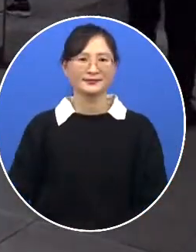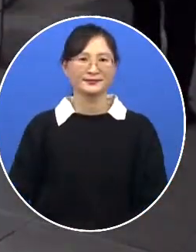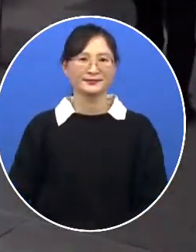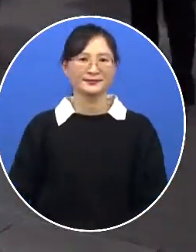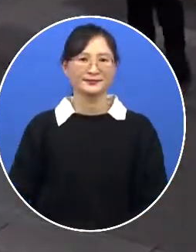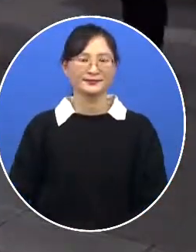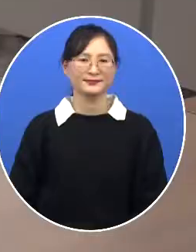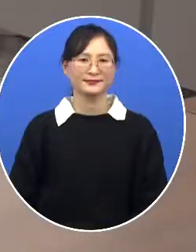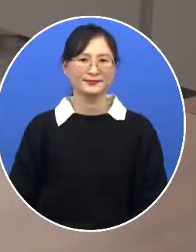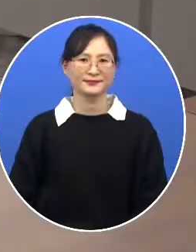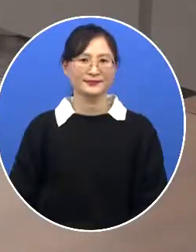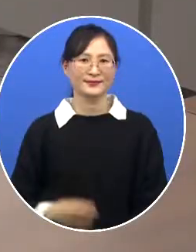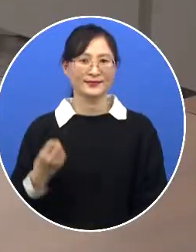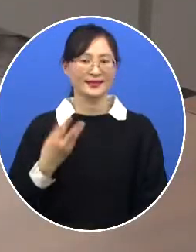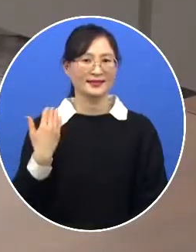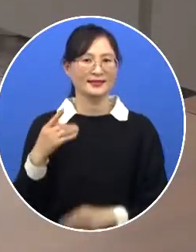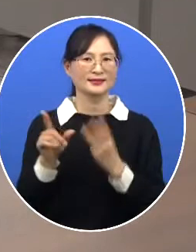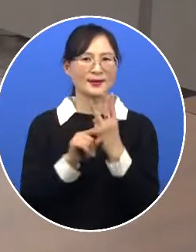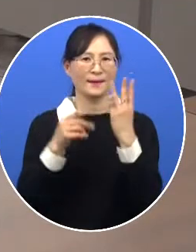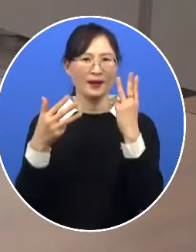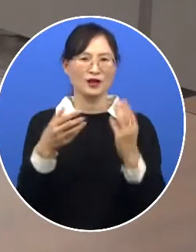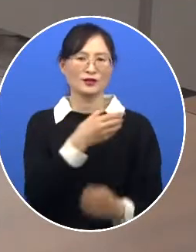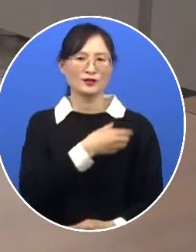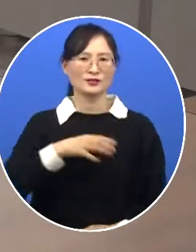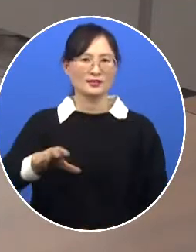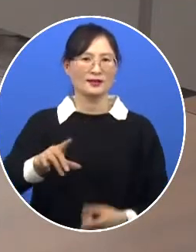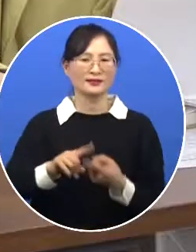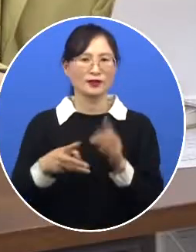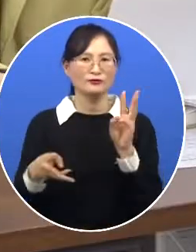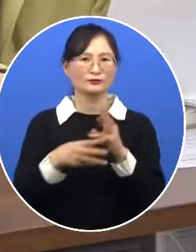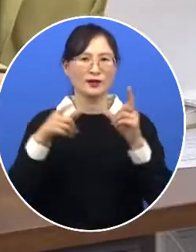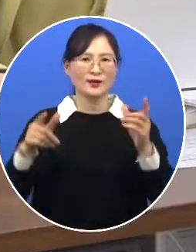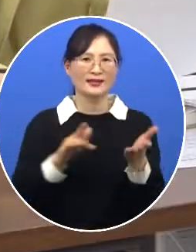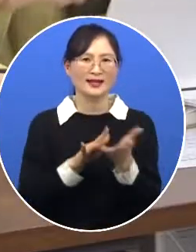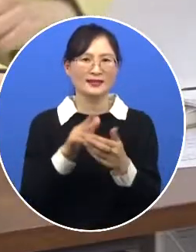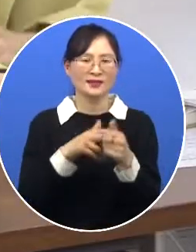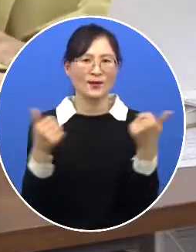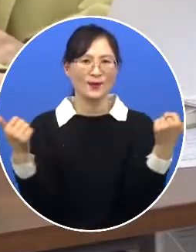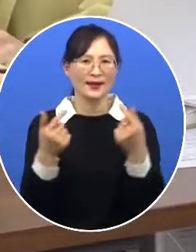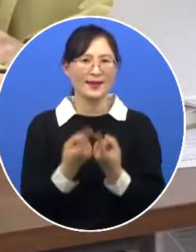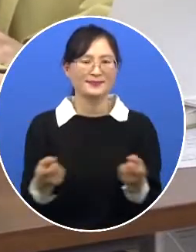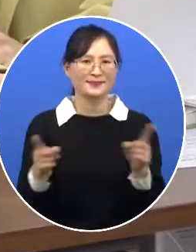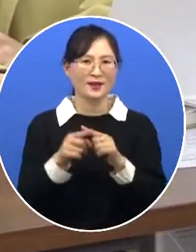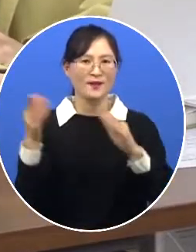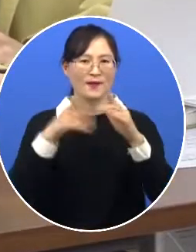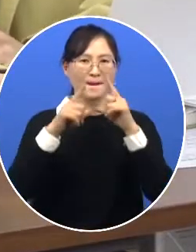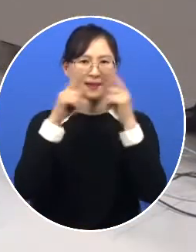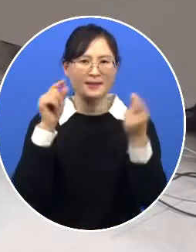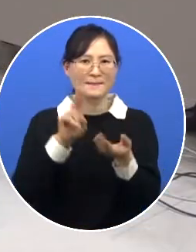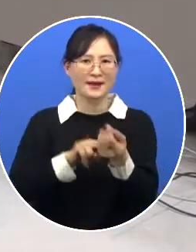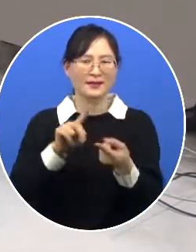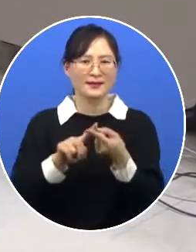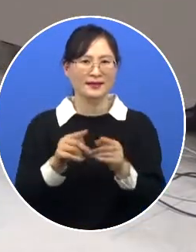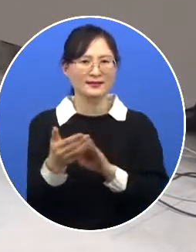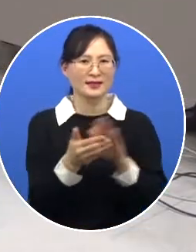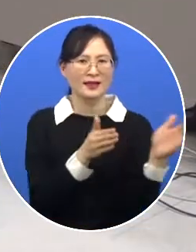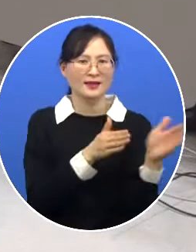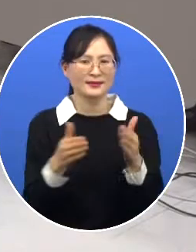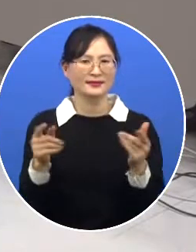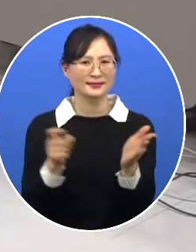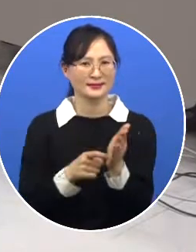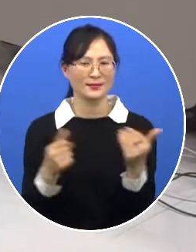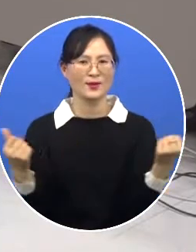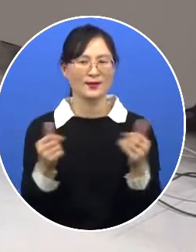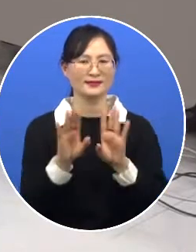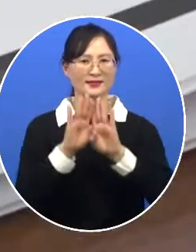있습니다. 그리고 지난 3월 8일 구청 상황실에서 중랑구 약사회와 함께 공적 마스크 판매에